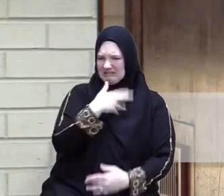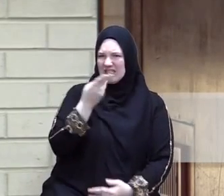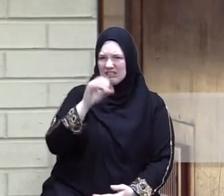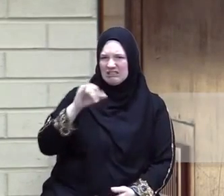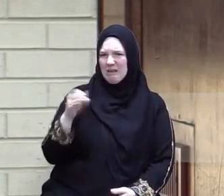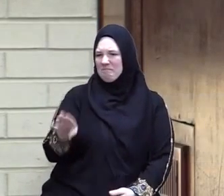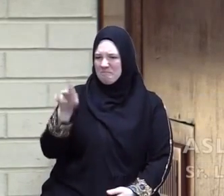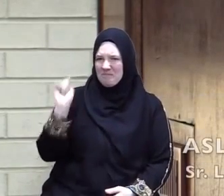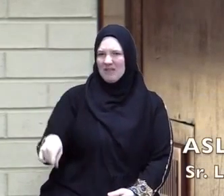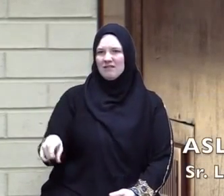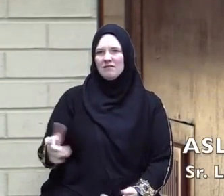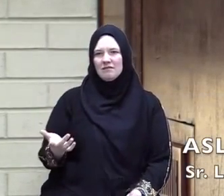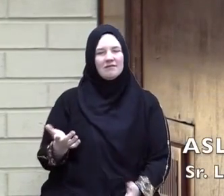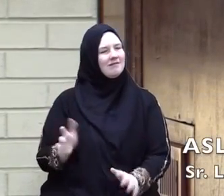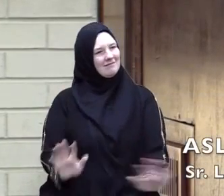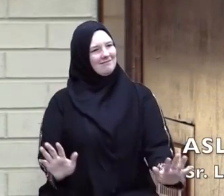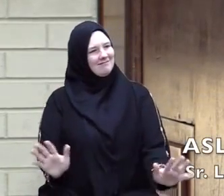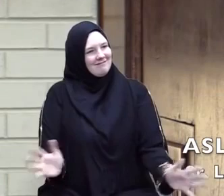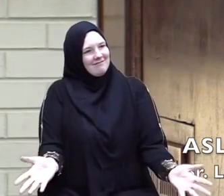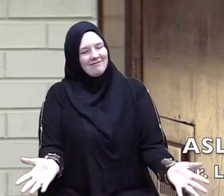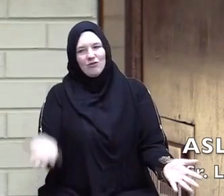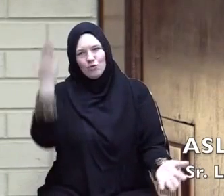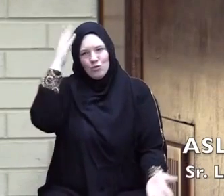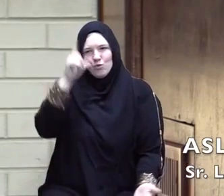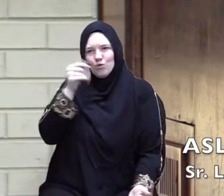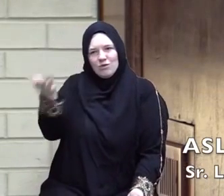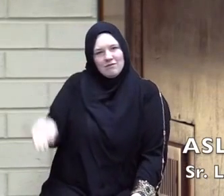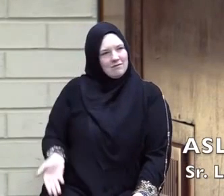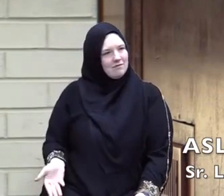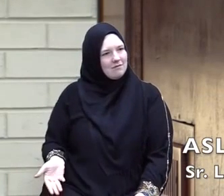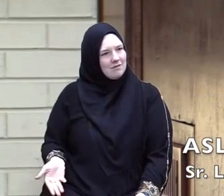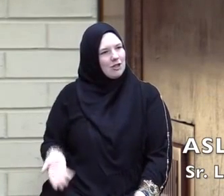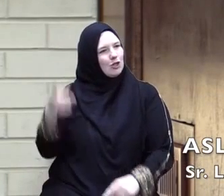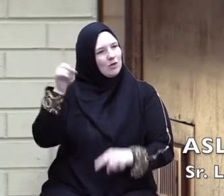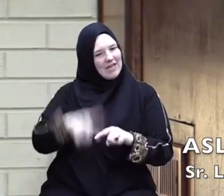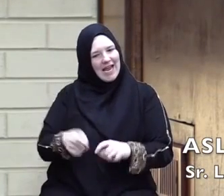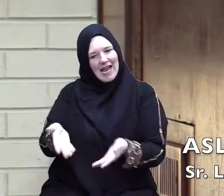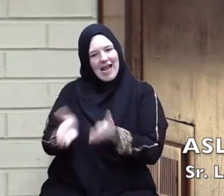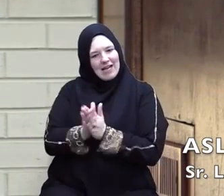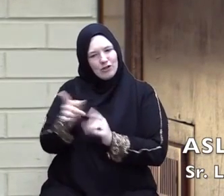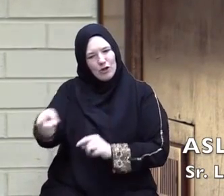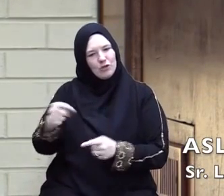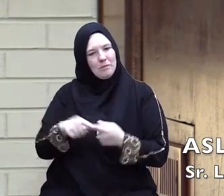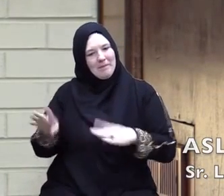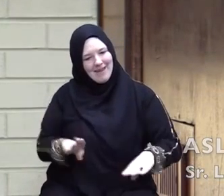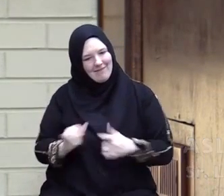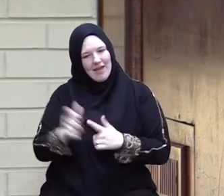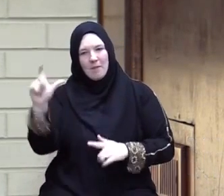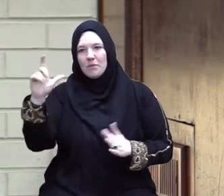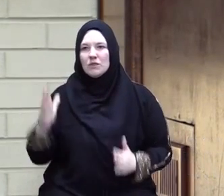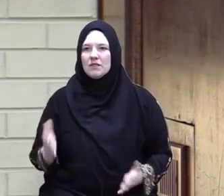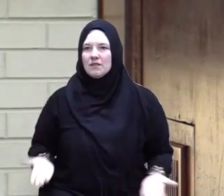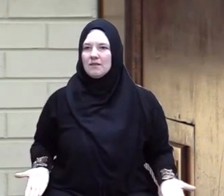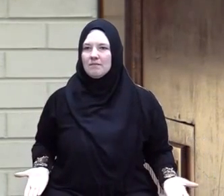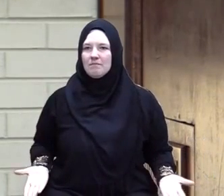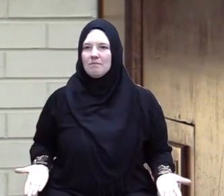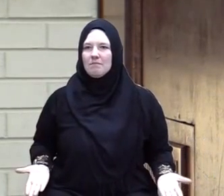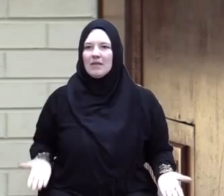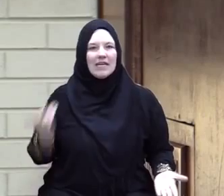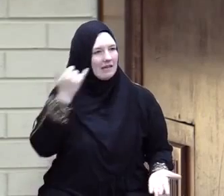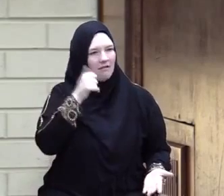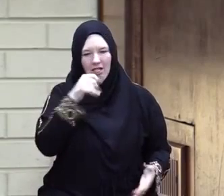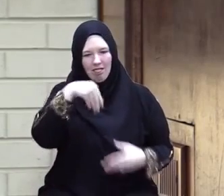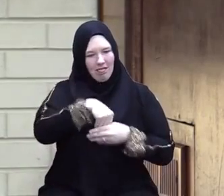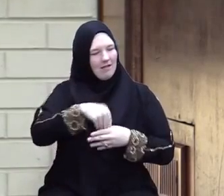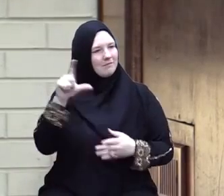أَحَدٌ مِنَ الْمُشْرِكِينَ اسْتَجَارَكَ فَأَجِرْهُ حَتَّى يَسْمَعَ كَلَامَ اللَّهِ. If